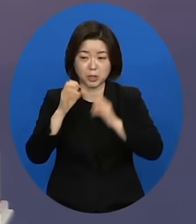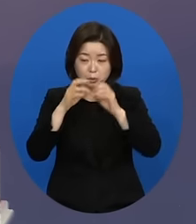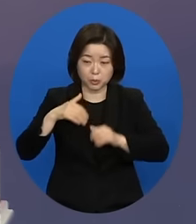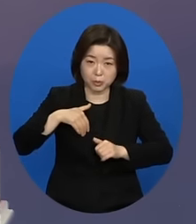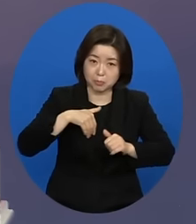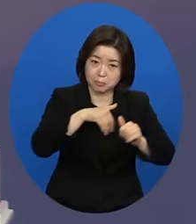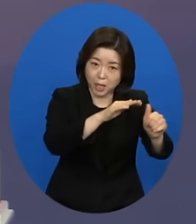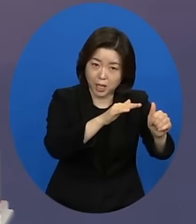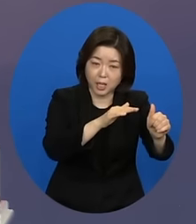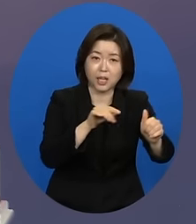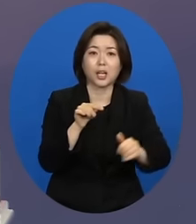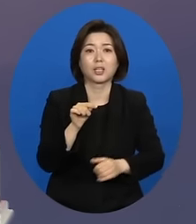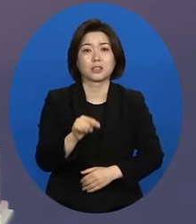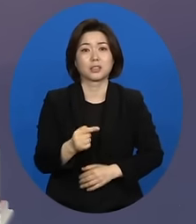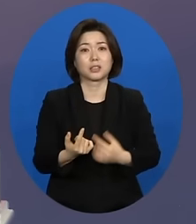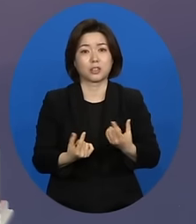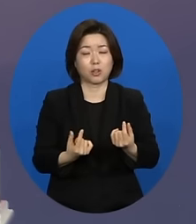파송하는